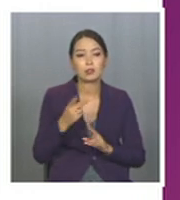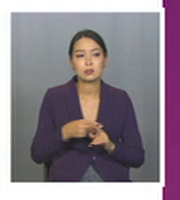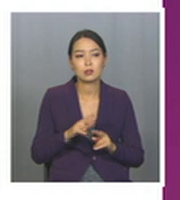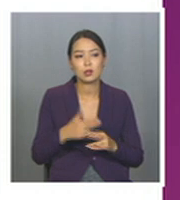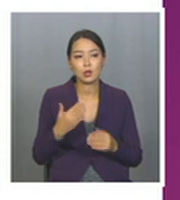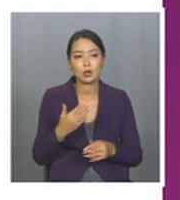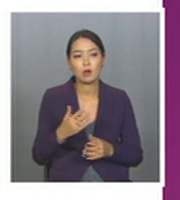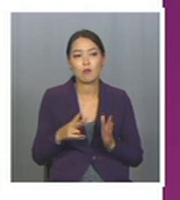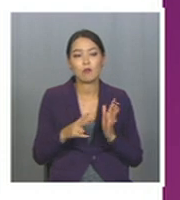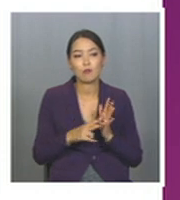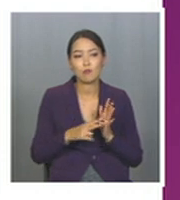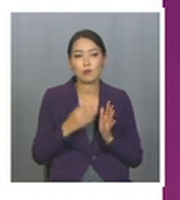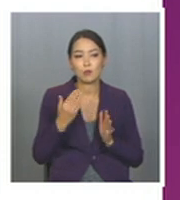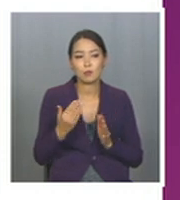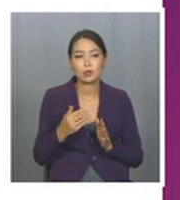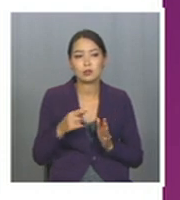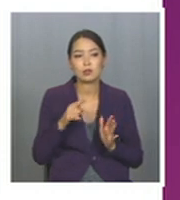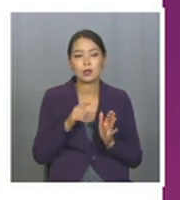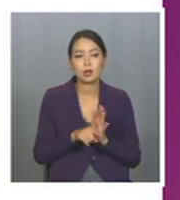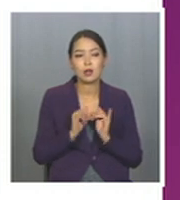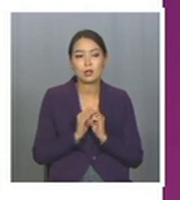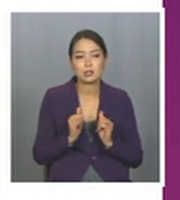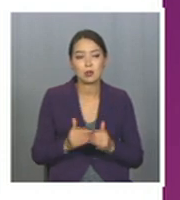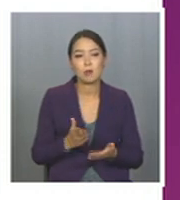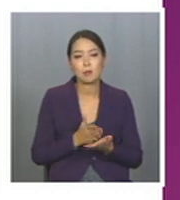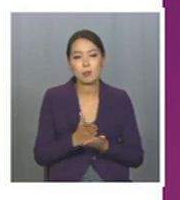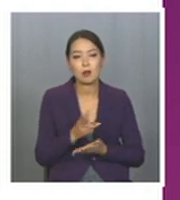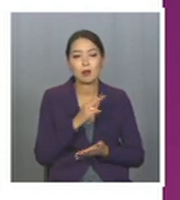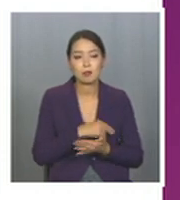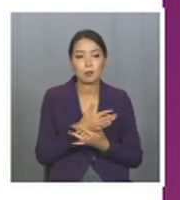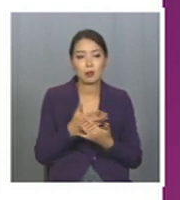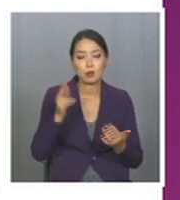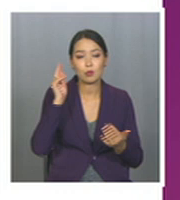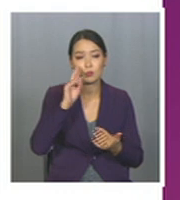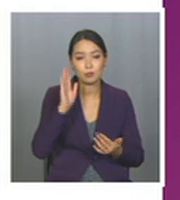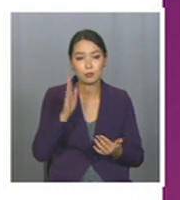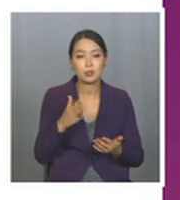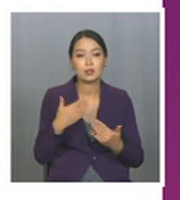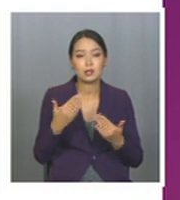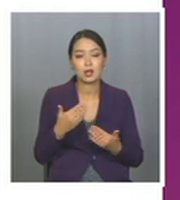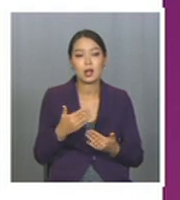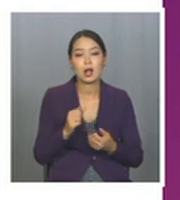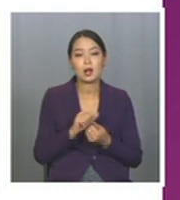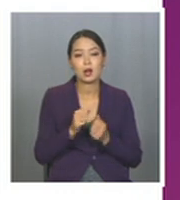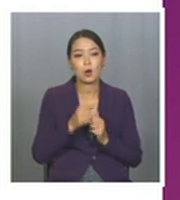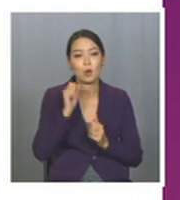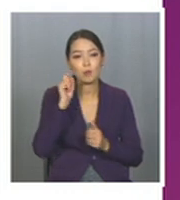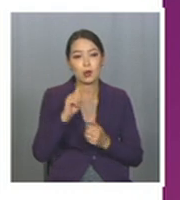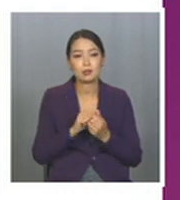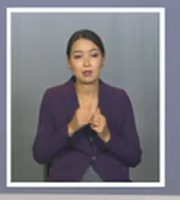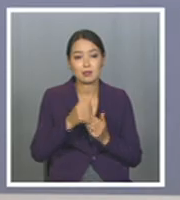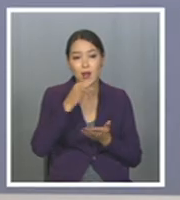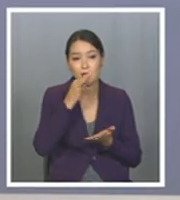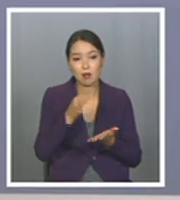саясатының зардаптарына, ұжымдастыру саясатының бағыттарына толық тоқталатын боламыз. Ендеше Гауһар Тас әдісі сіздерге түсінікті болды деген